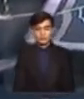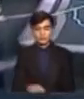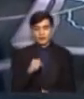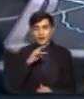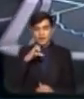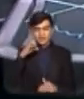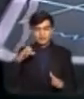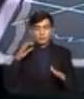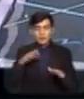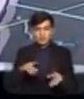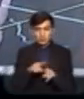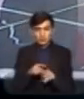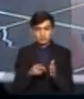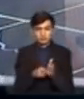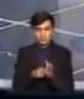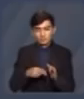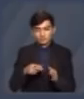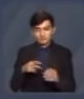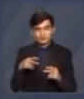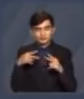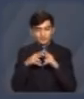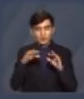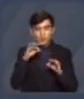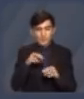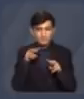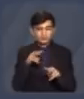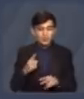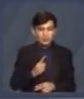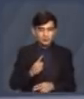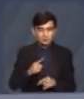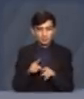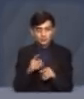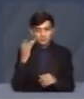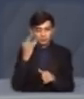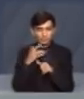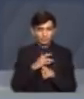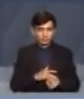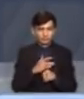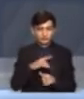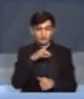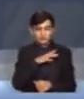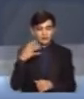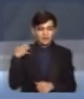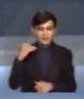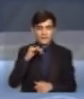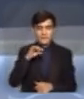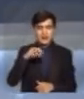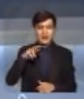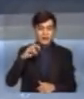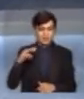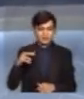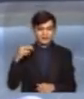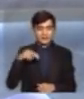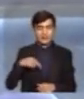Аларыстағы әскерлендірілген темір жол күзеті мамандары арымызды аяқ асты етіп, құқымызды таптат деген филиал директорының әрекетінен